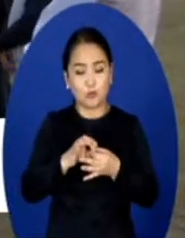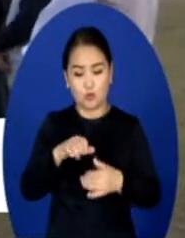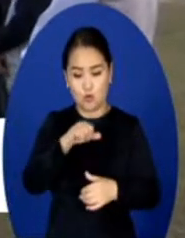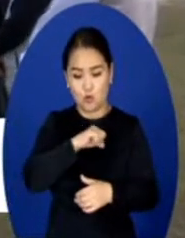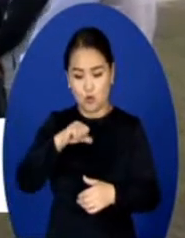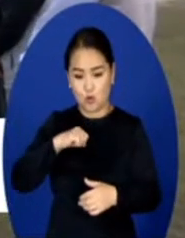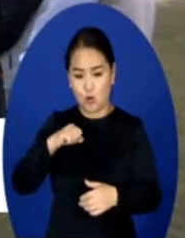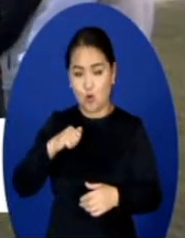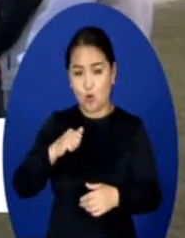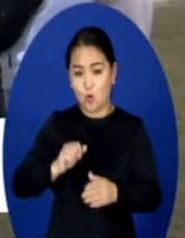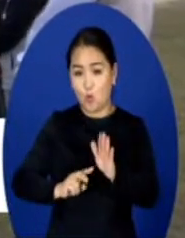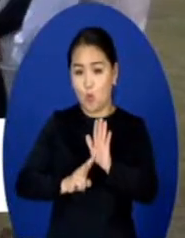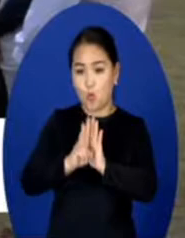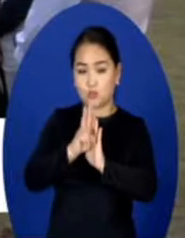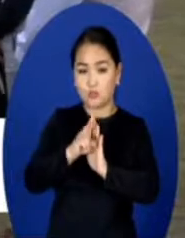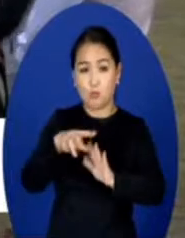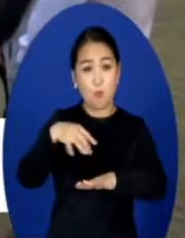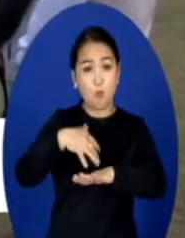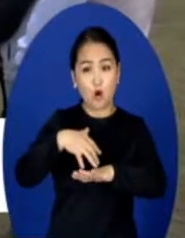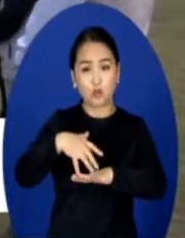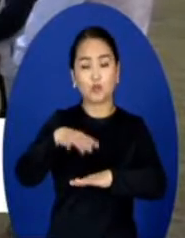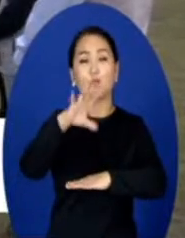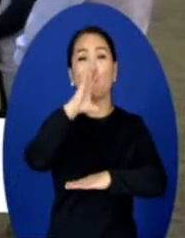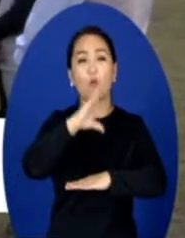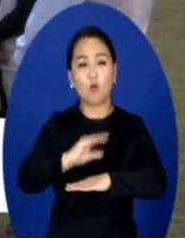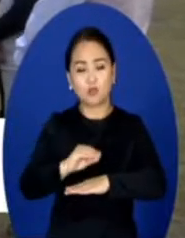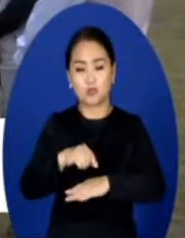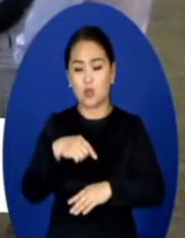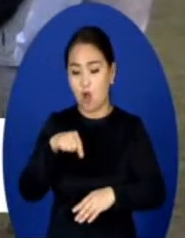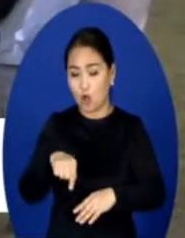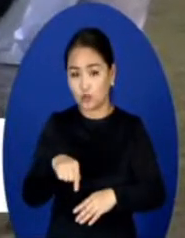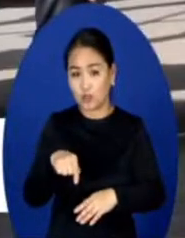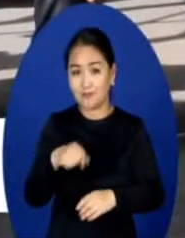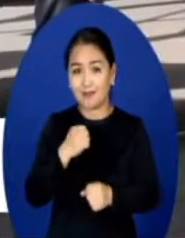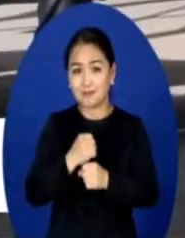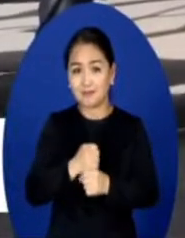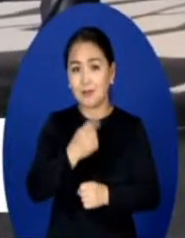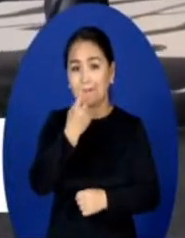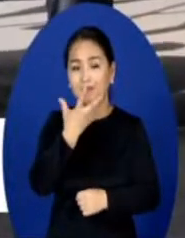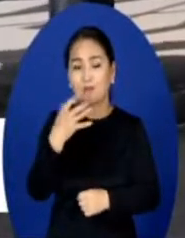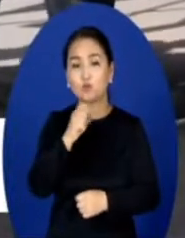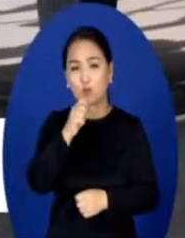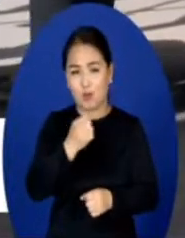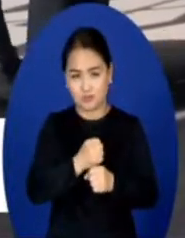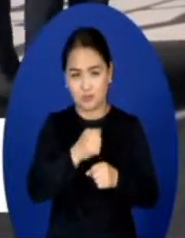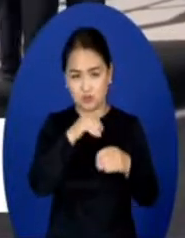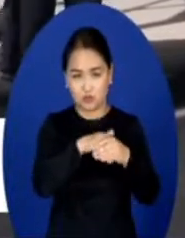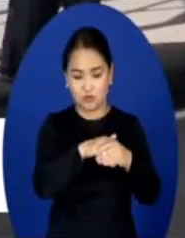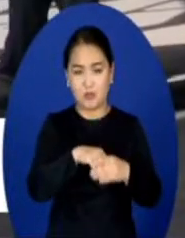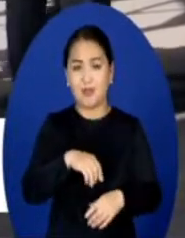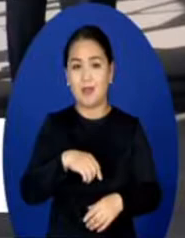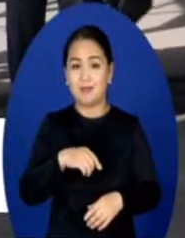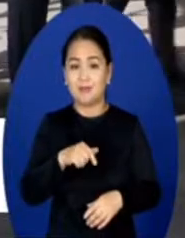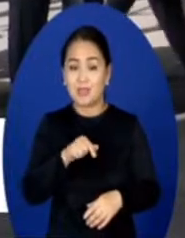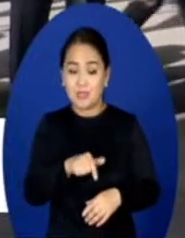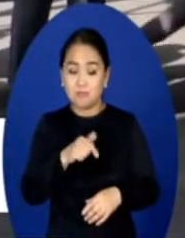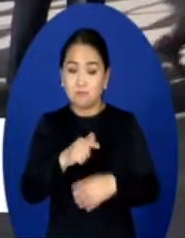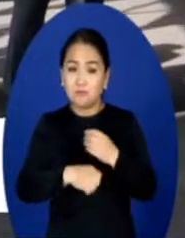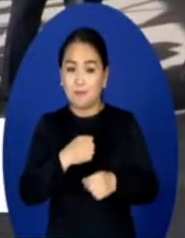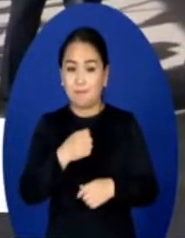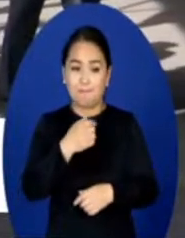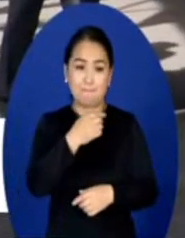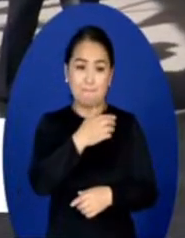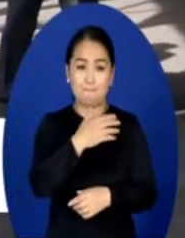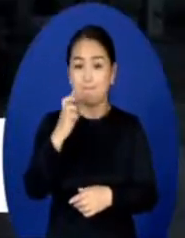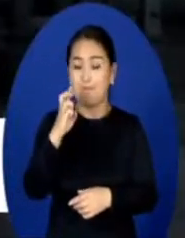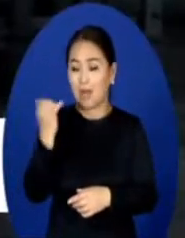тэр жишээлбэл бохирдлоо нэгдүгээр бууруулсан. Энд бол одоо 1500 гаруй ажилтан ажиллана. Энэ үйл сайжруулсан шахмал түлшний баруун зүүн бүсийн